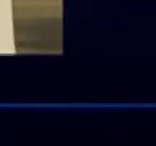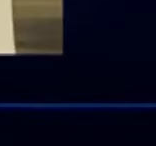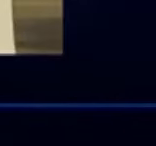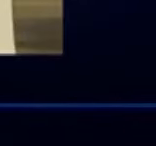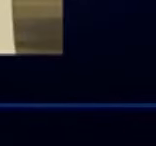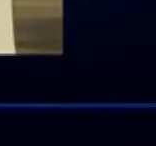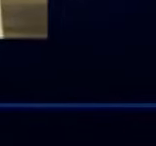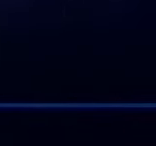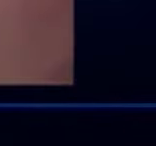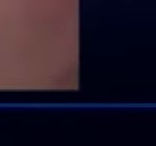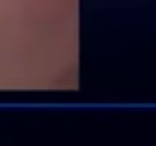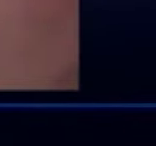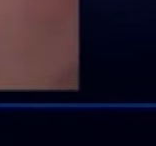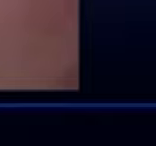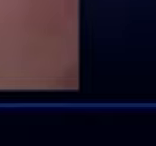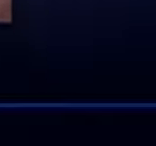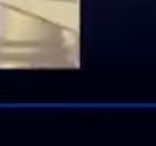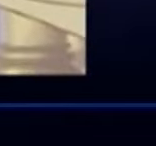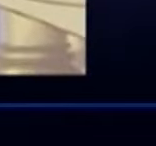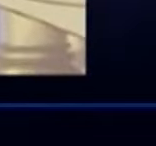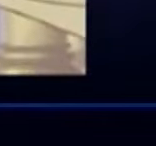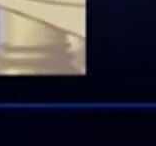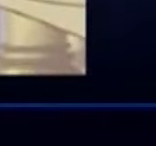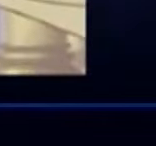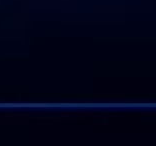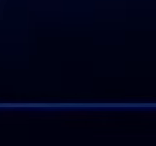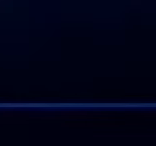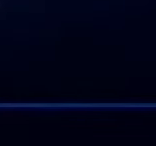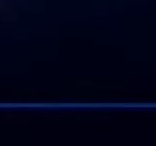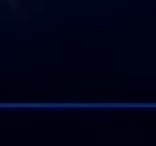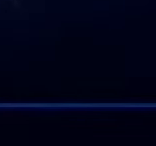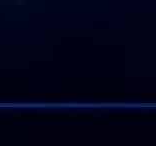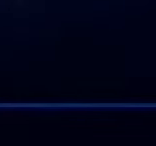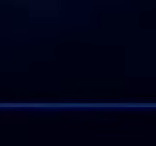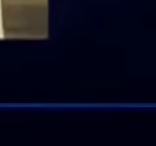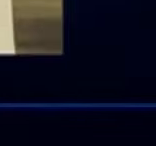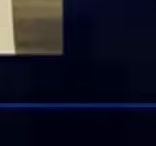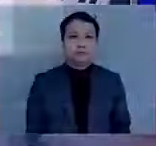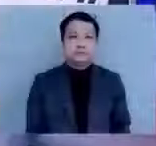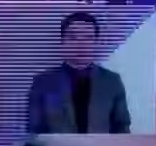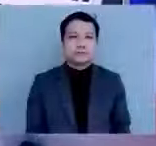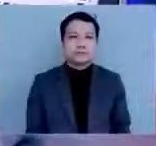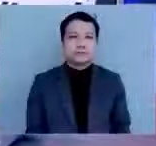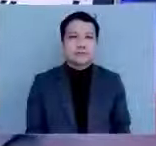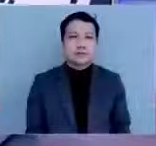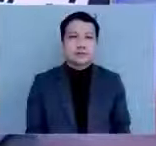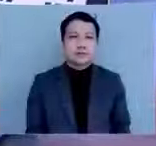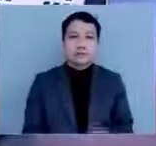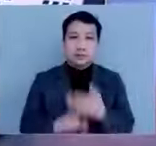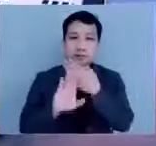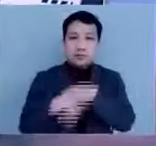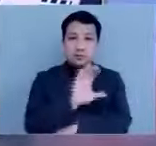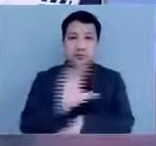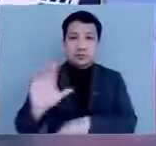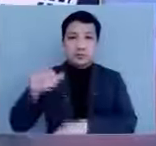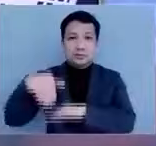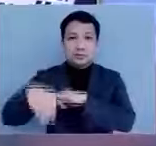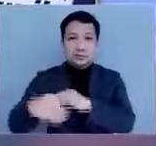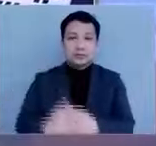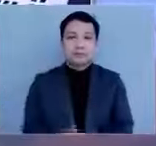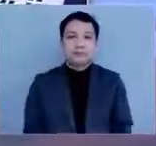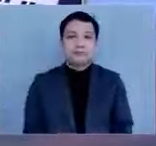At Thor actor na si Chris Hemsworth, bibida na sa isang Disney film. Magbabalik pang Frontline Tonight.